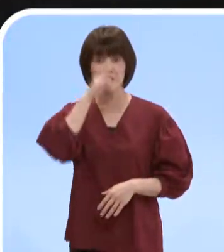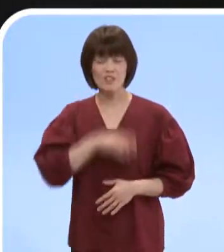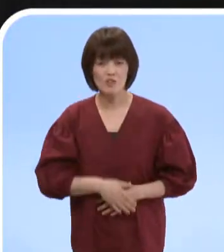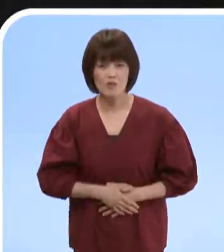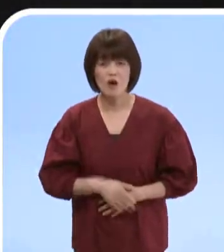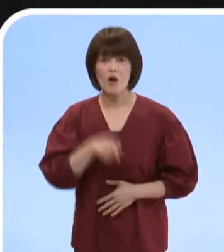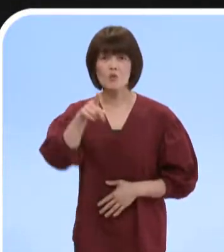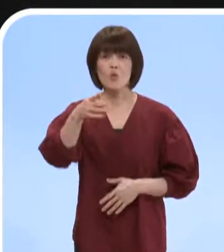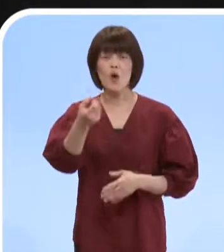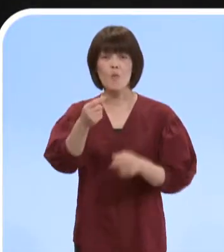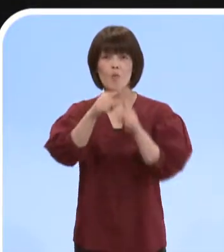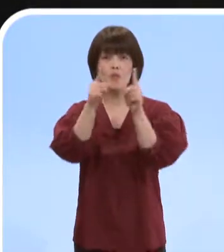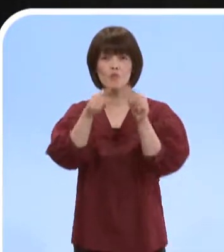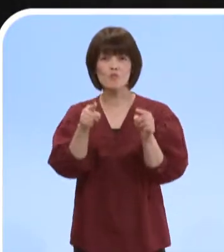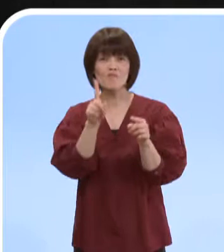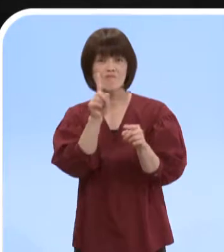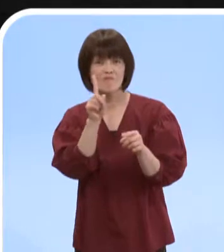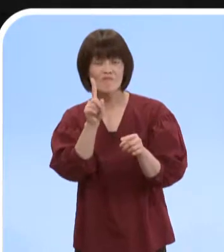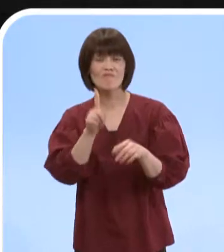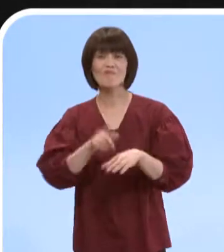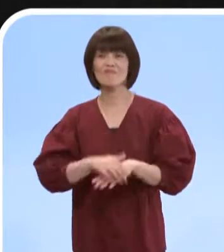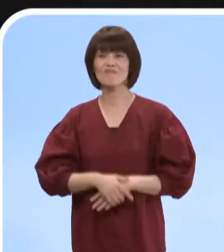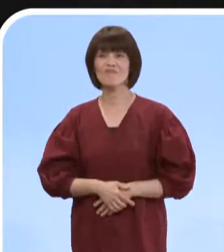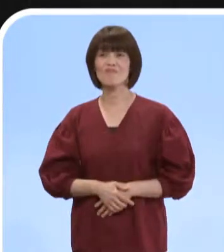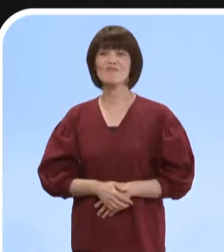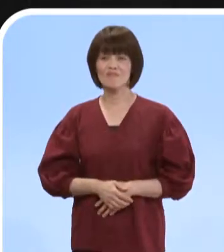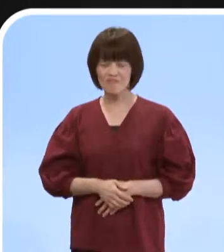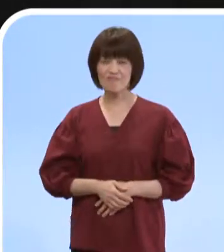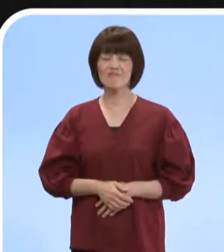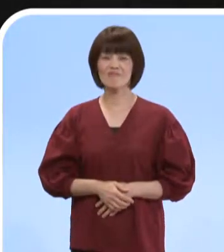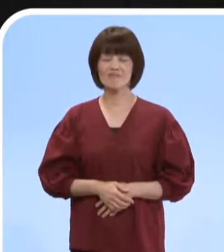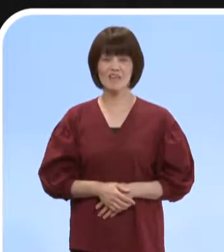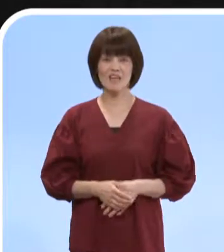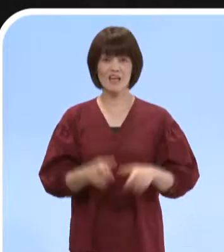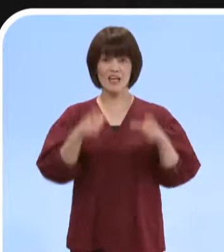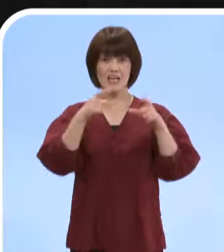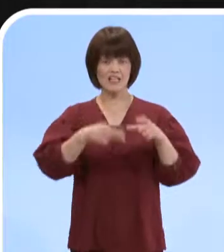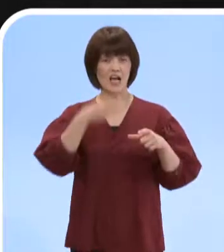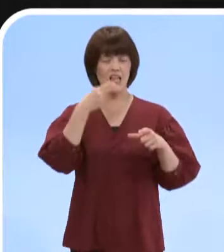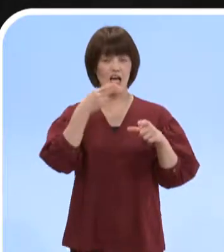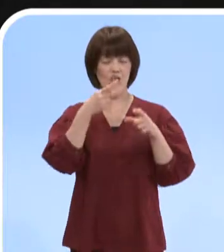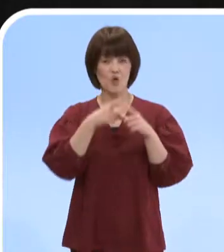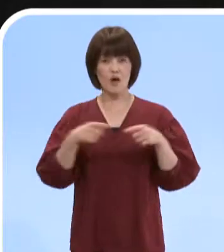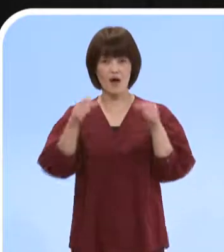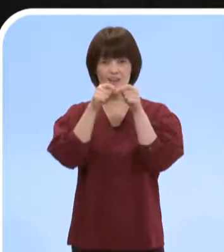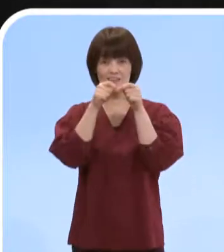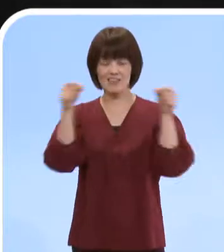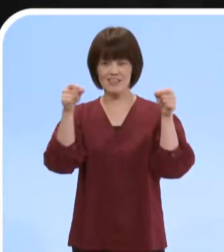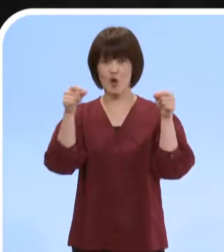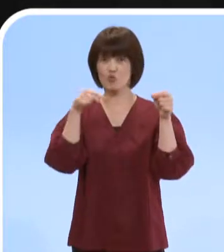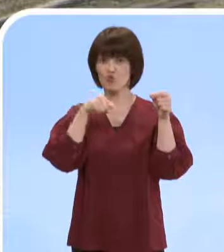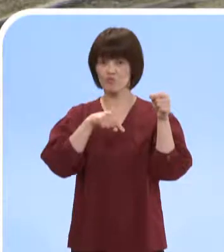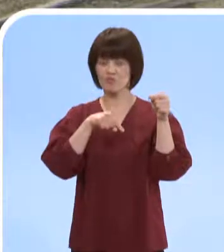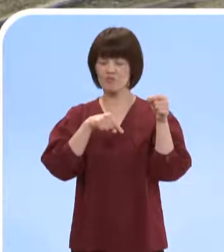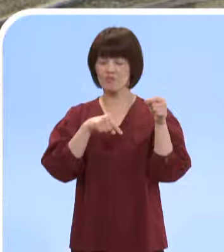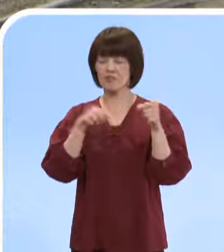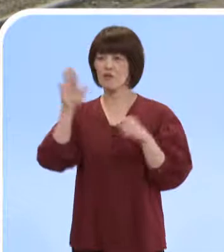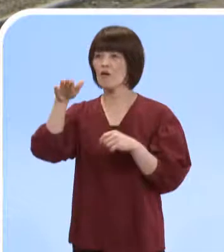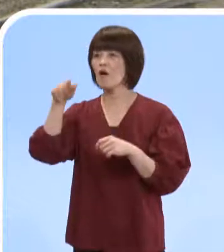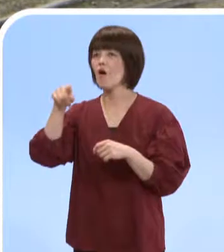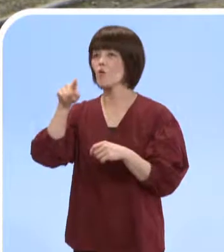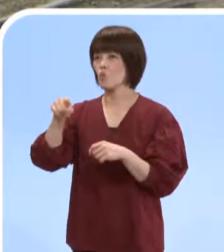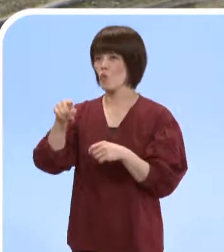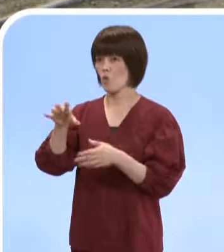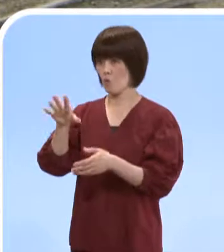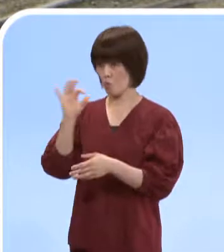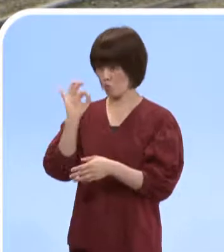こんにちは、それ何ですか？ さらそば巾着セットです。 それでお